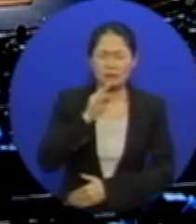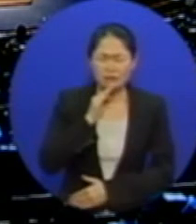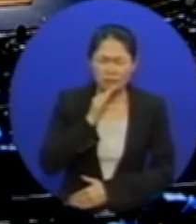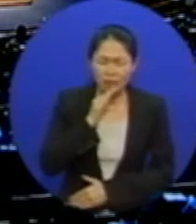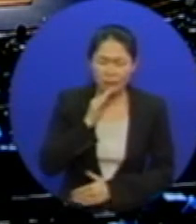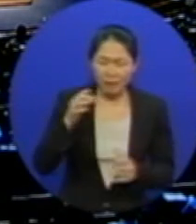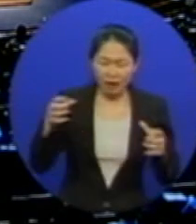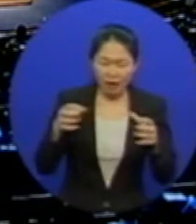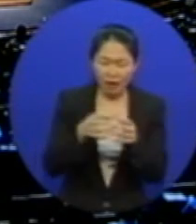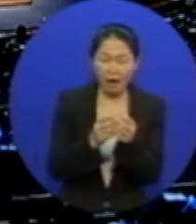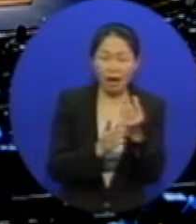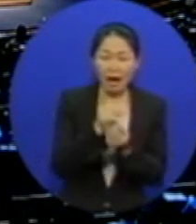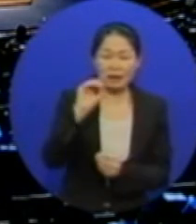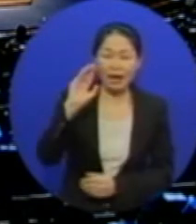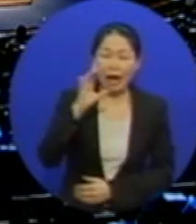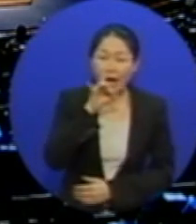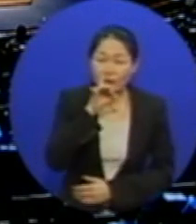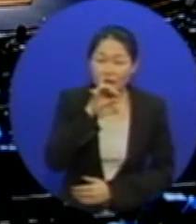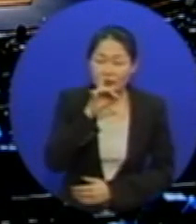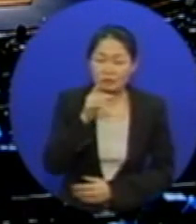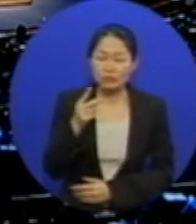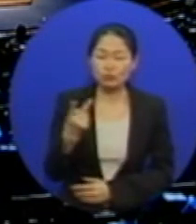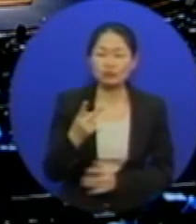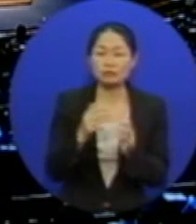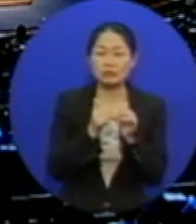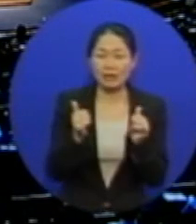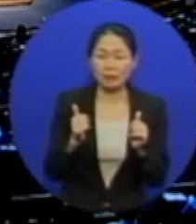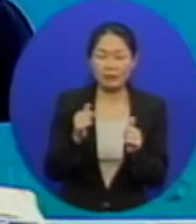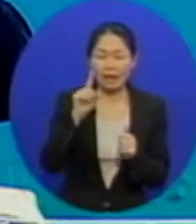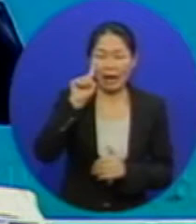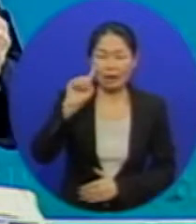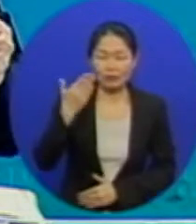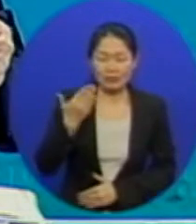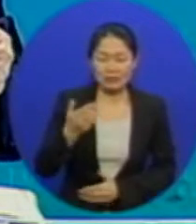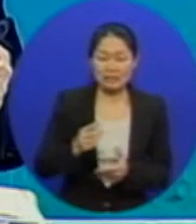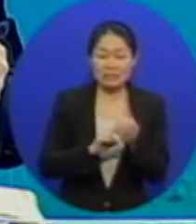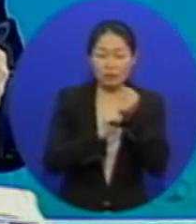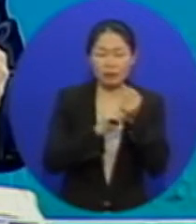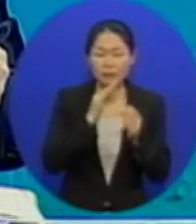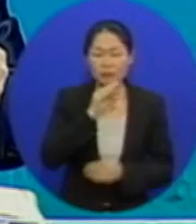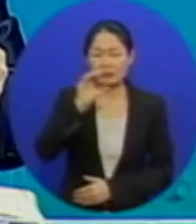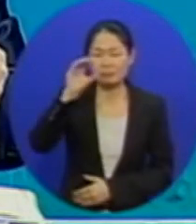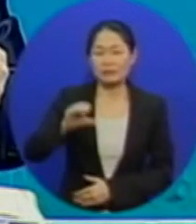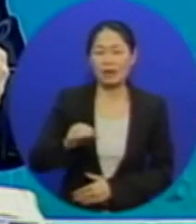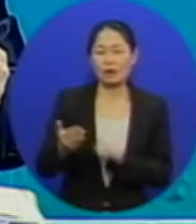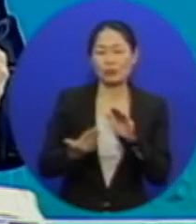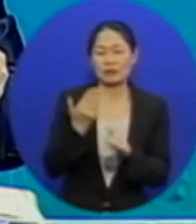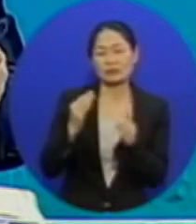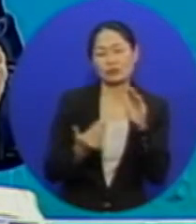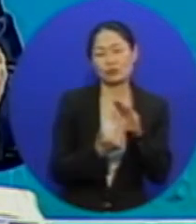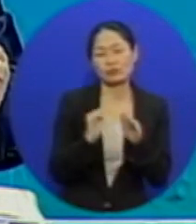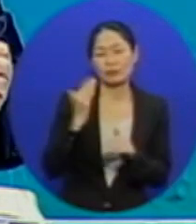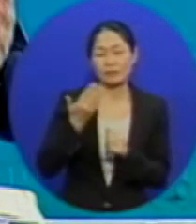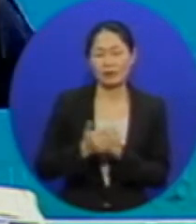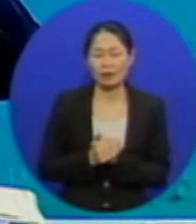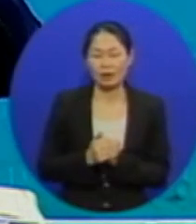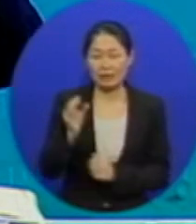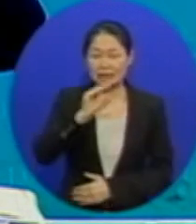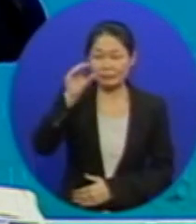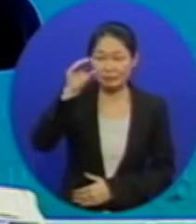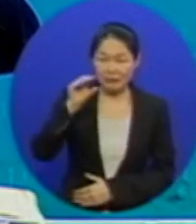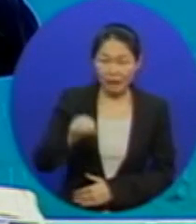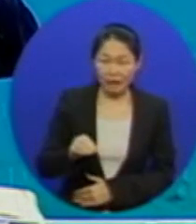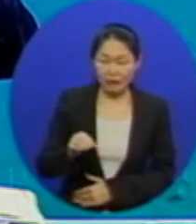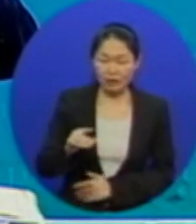관계에 사람들이 하나 되는 기적이 식자 바 에서 이루어지는 거잖아요 십자가